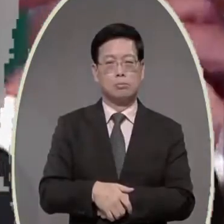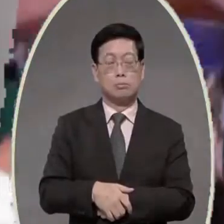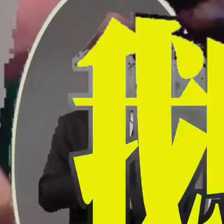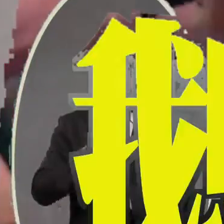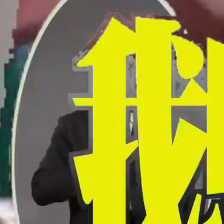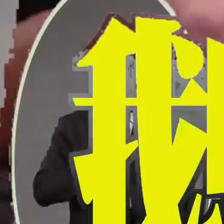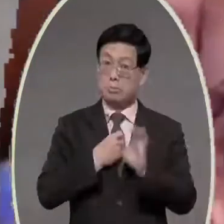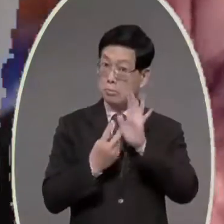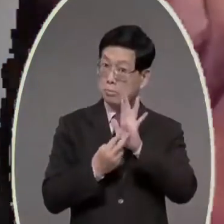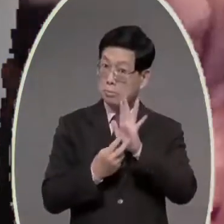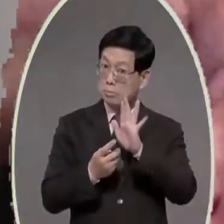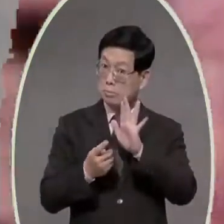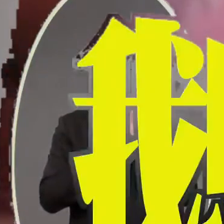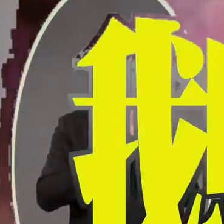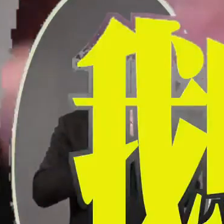说要来